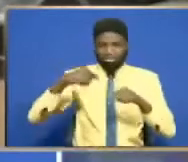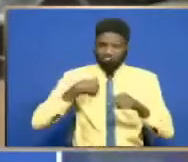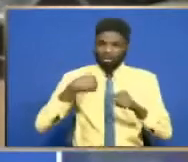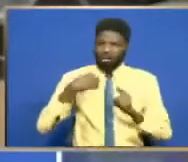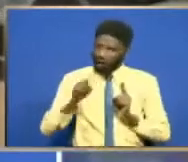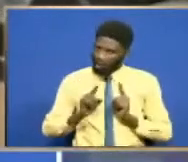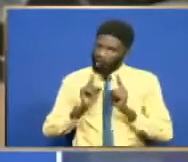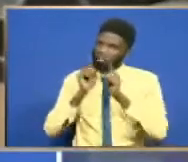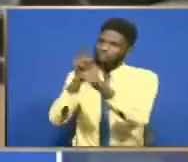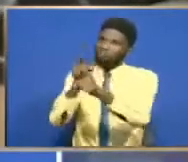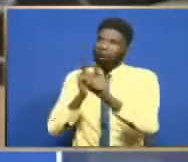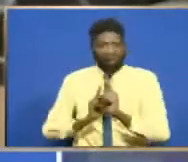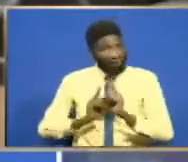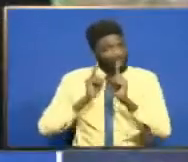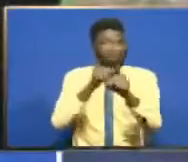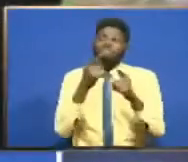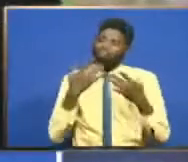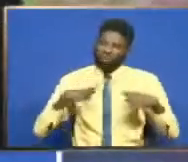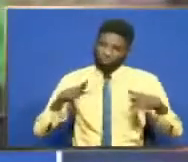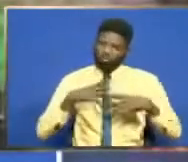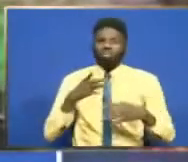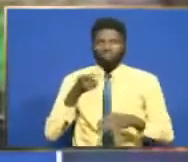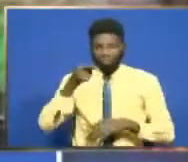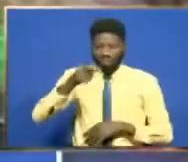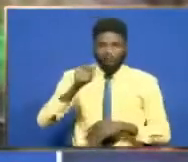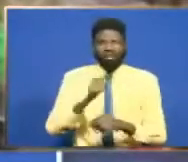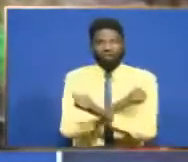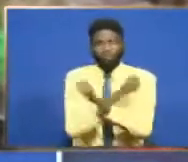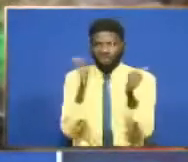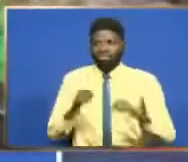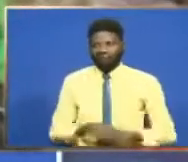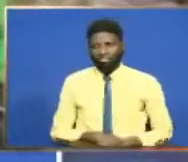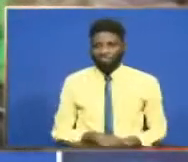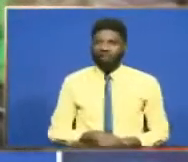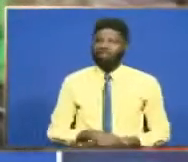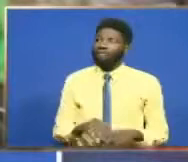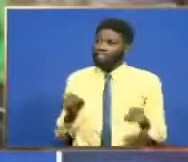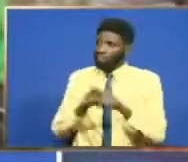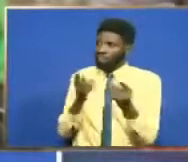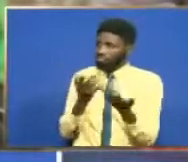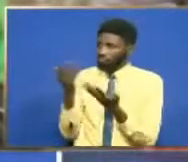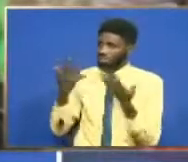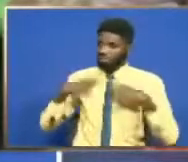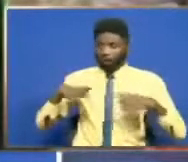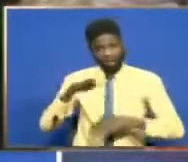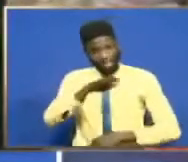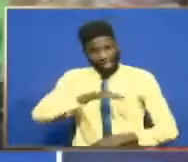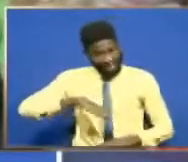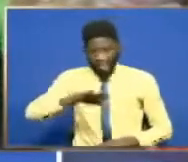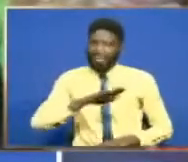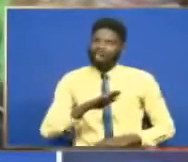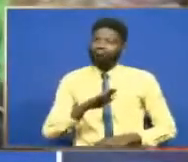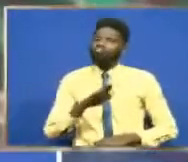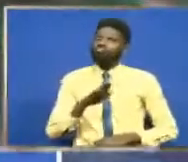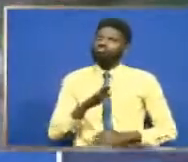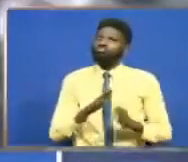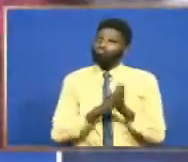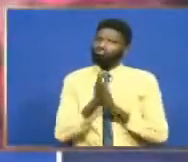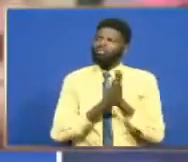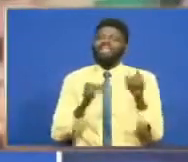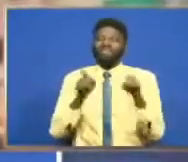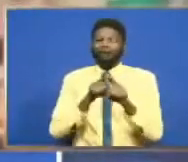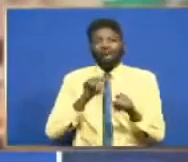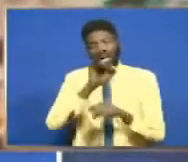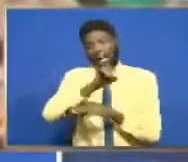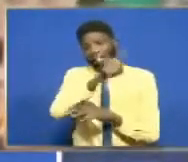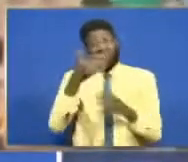naenda watu wananunua sana. A trade that is appreciated by local residents who challenge other jobless persons to